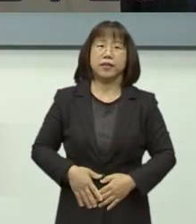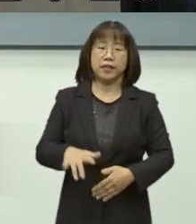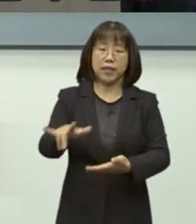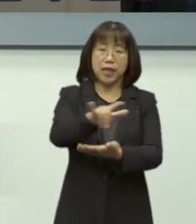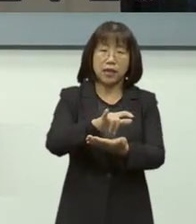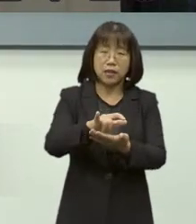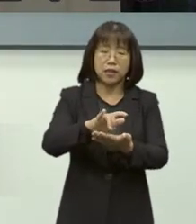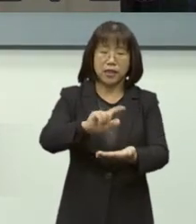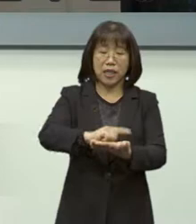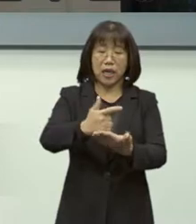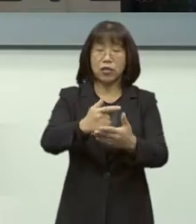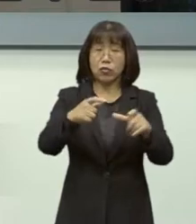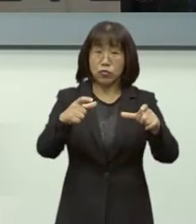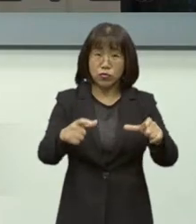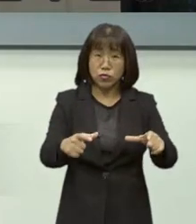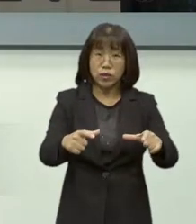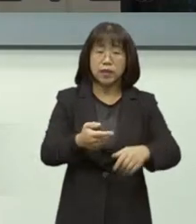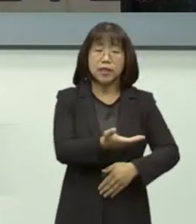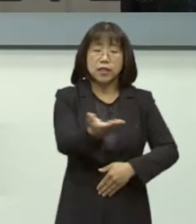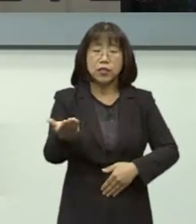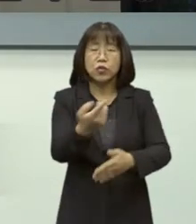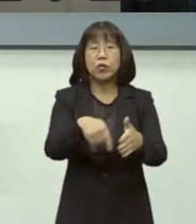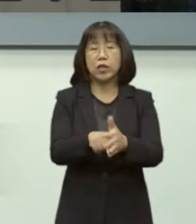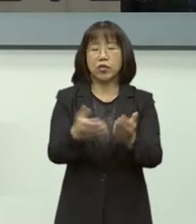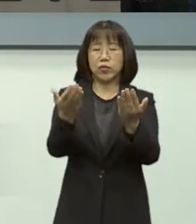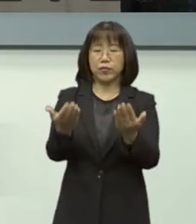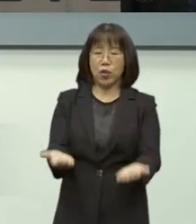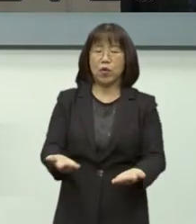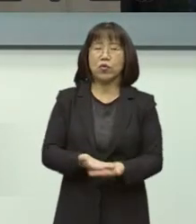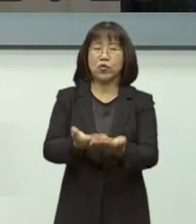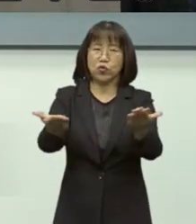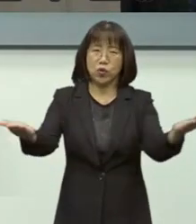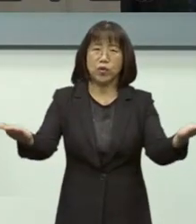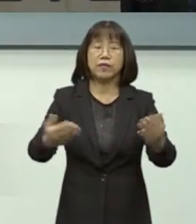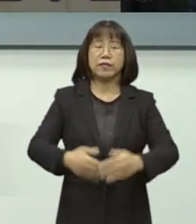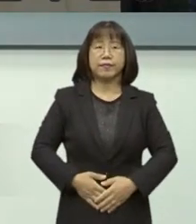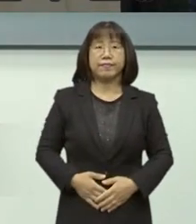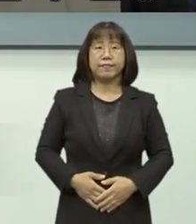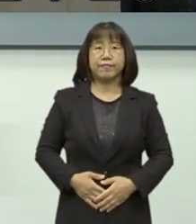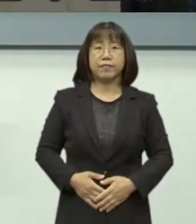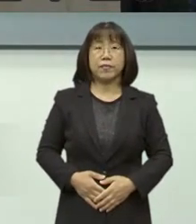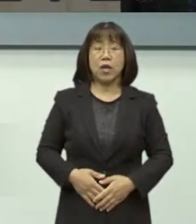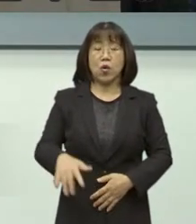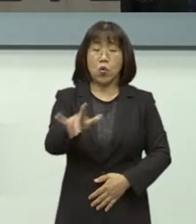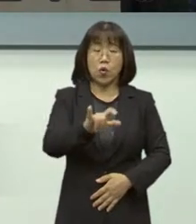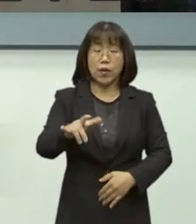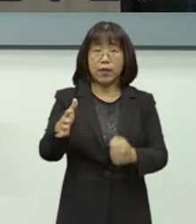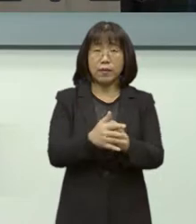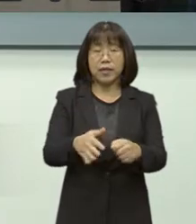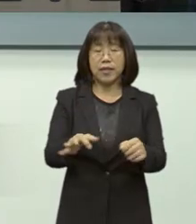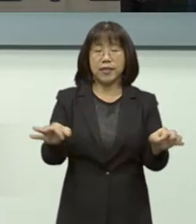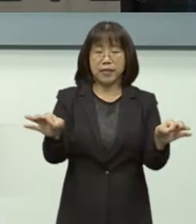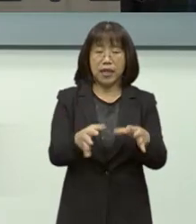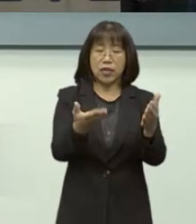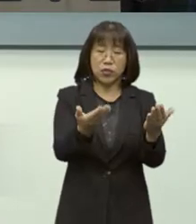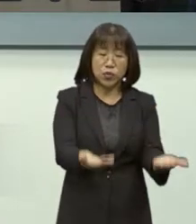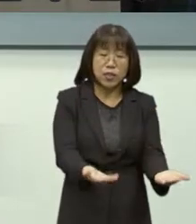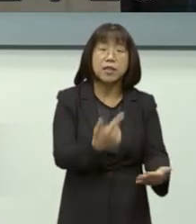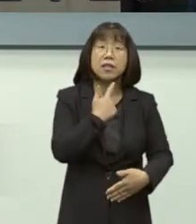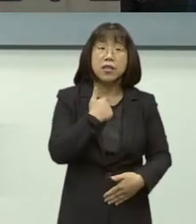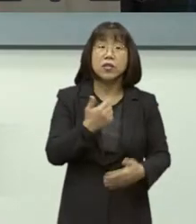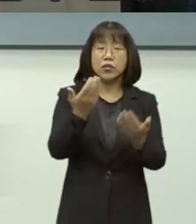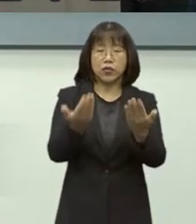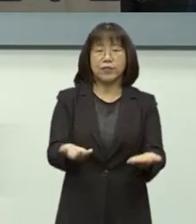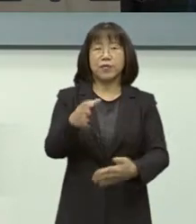위한 쉼터를 운영에 화제가 되고 있습니다 코로 날 구로 잠시 휴가 늘 했던 휴 심 터가 지난 12일부터